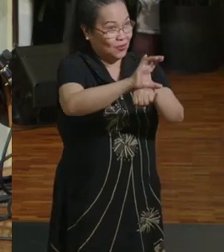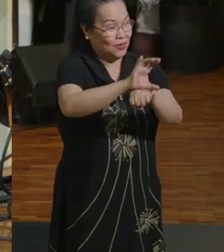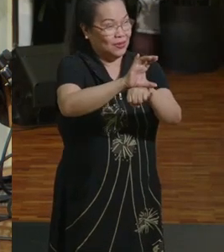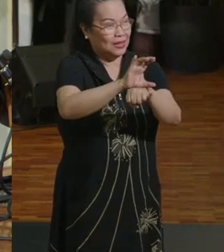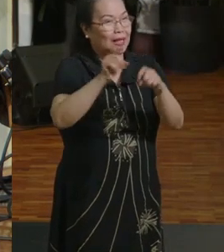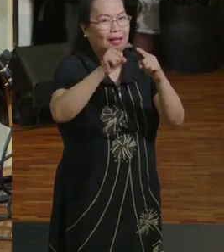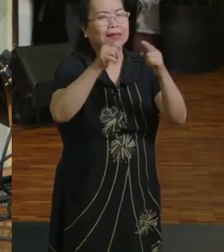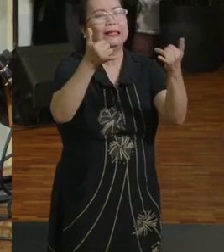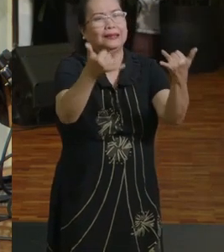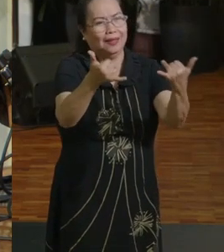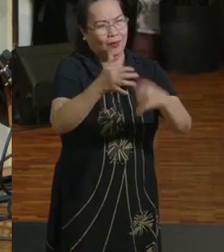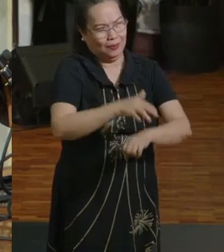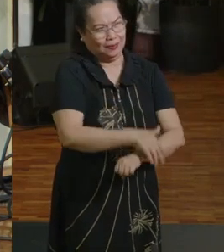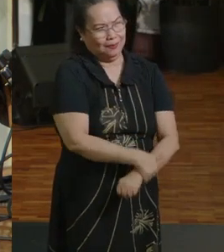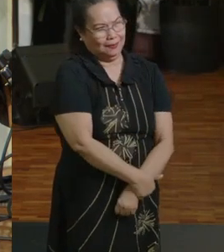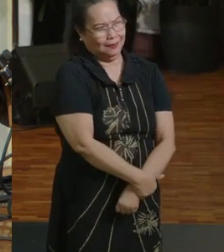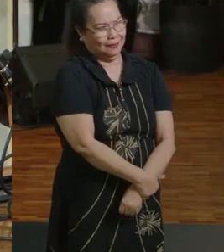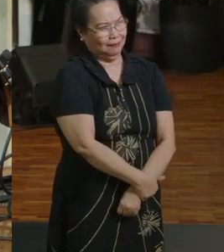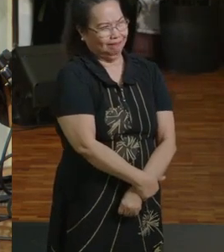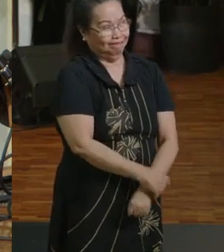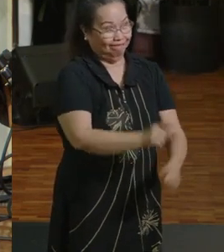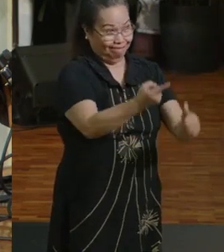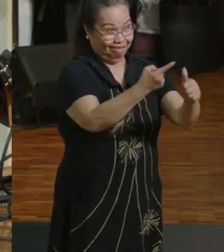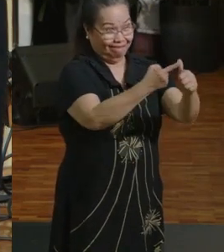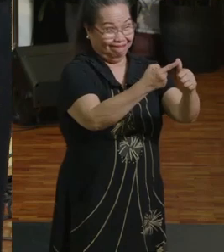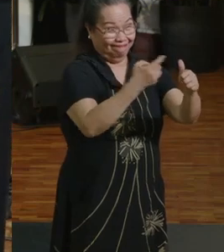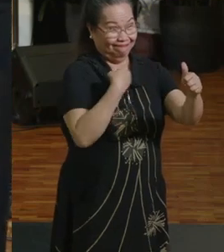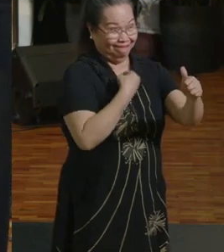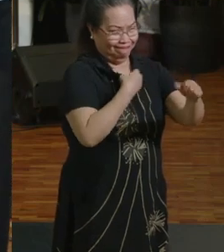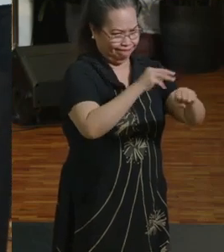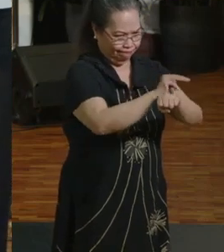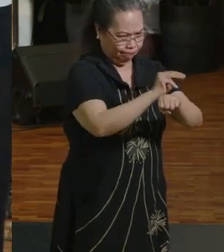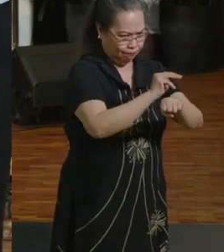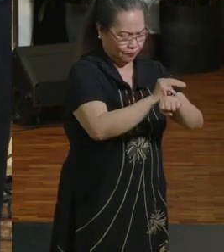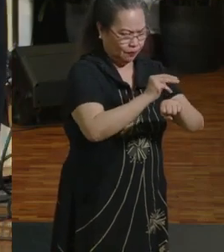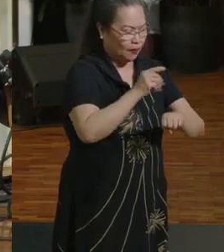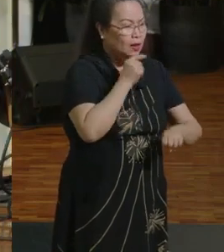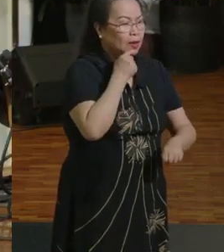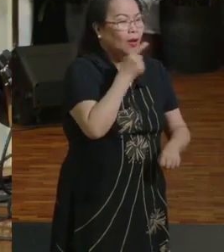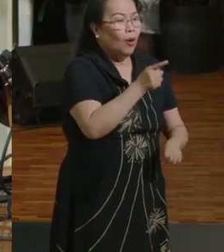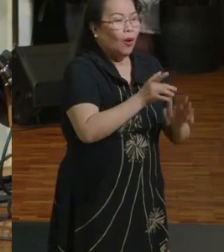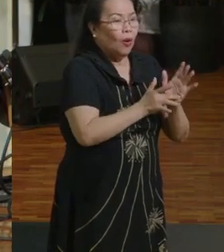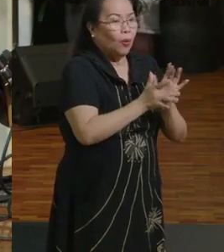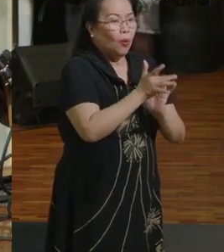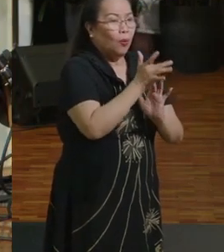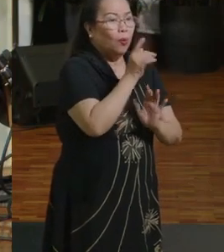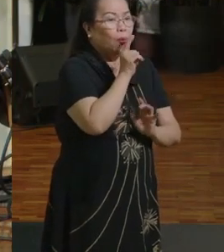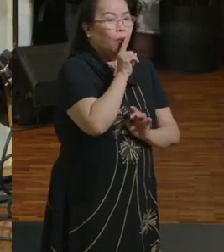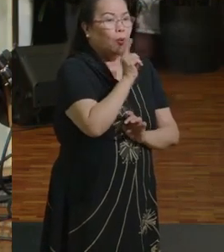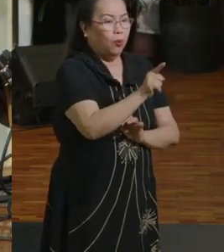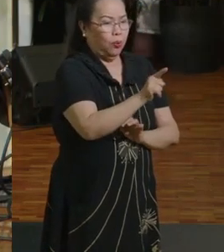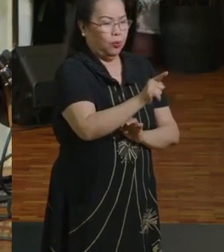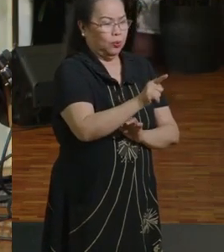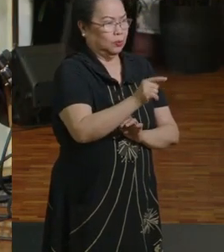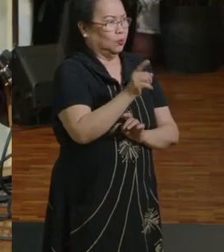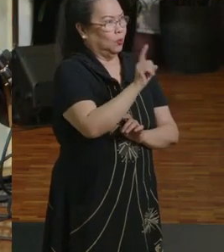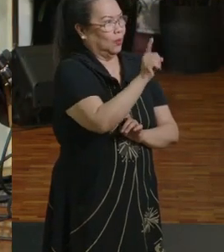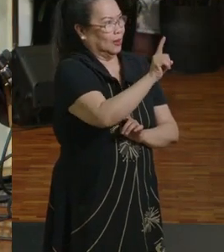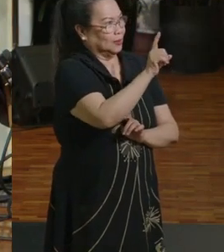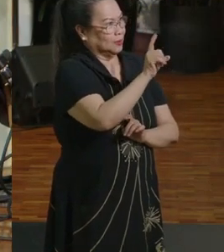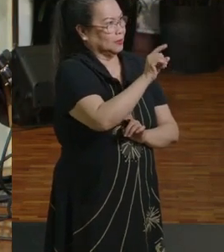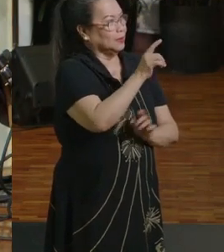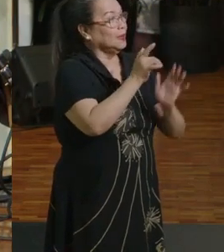hanggang sa ngayon. Una, tignan natin ang ministeryo ni Jesus kung ano siya. Ang ministeryo